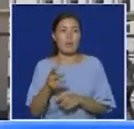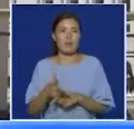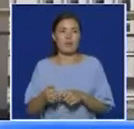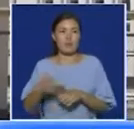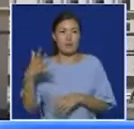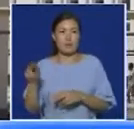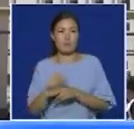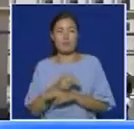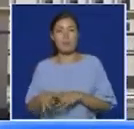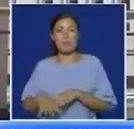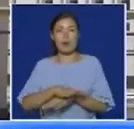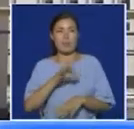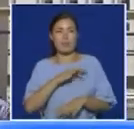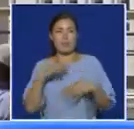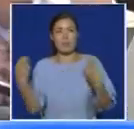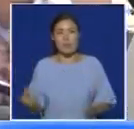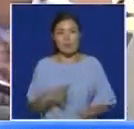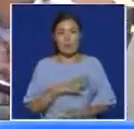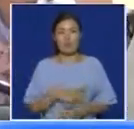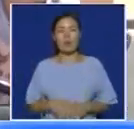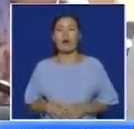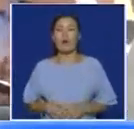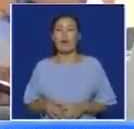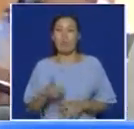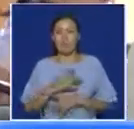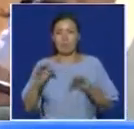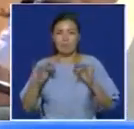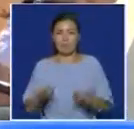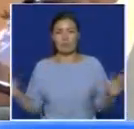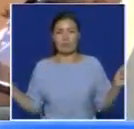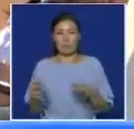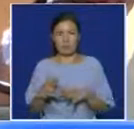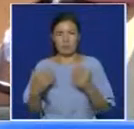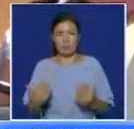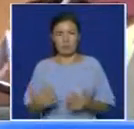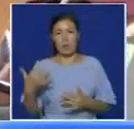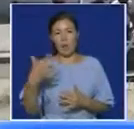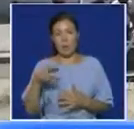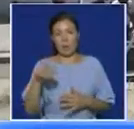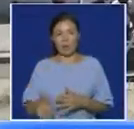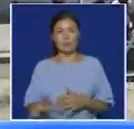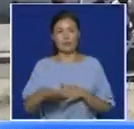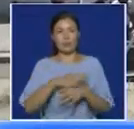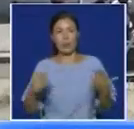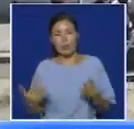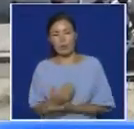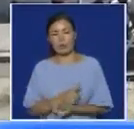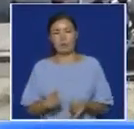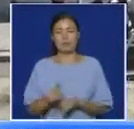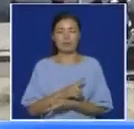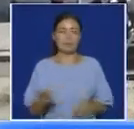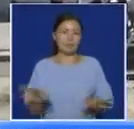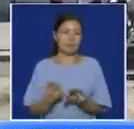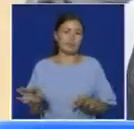ғимараттар салынып, халық игілігіне қолданысқа берілді. Мерейтойға жиылған жұртшылық 50 жылда елдің жаңарғанын жырларына